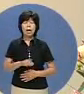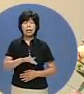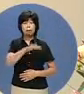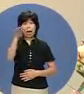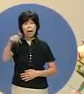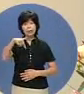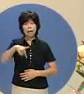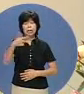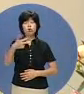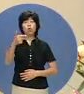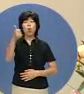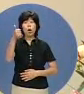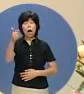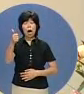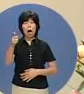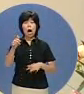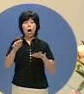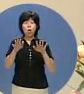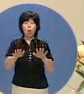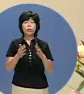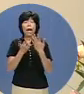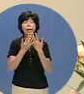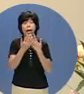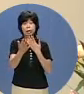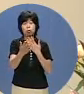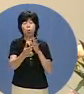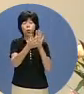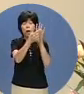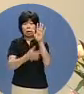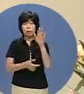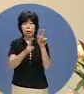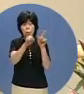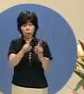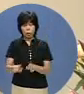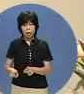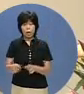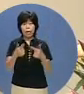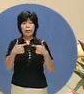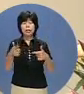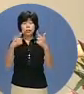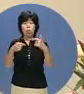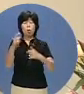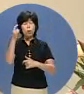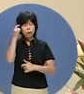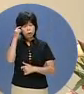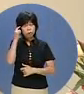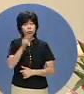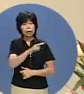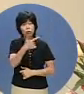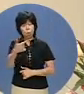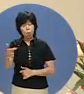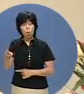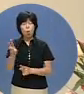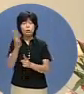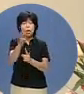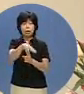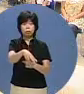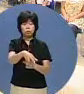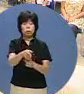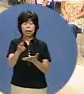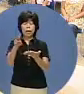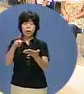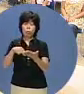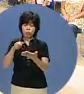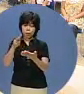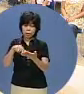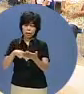はじめに山下市長が今大会のお題から日頃思っていること、感じていることなどを川柳にして